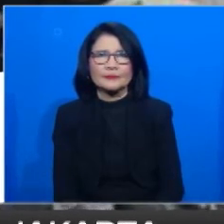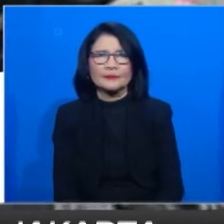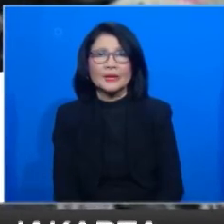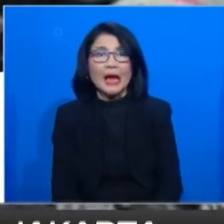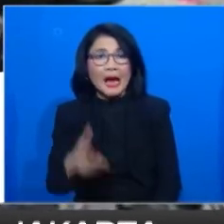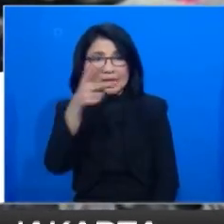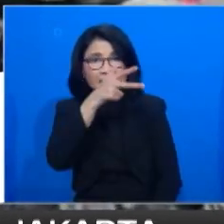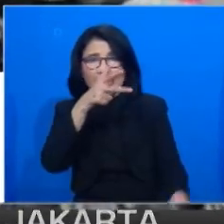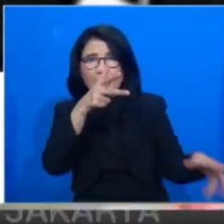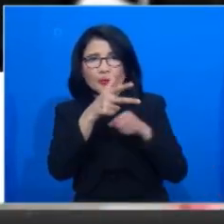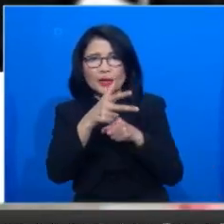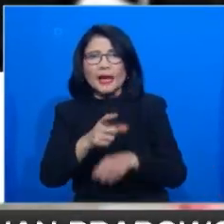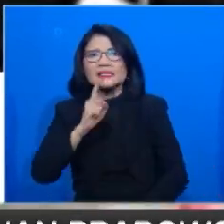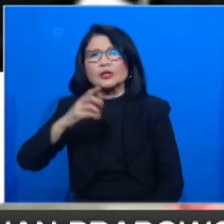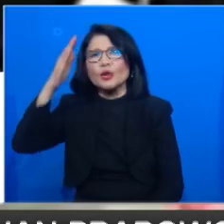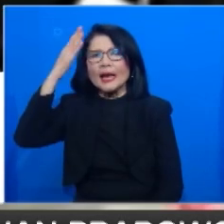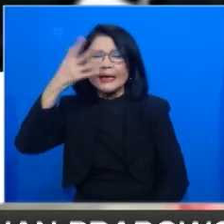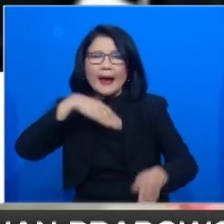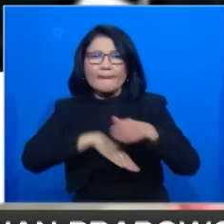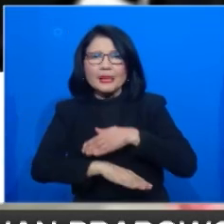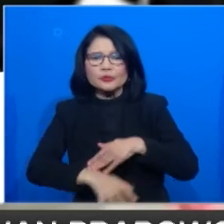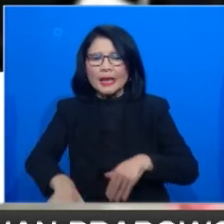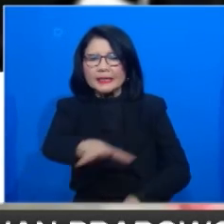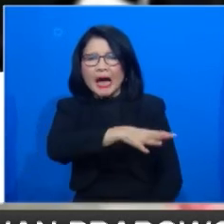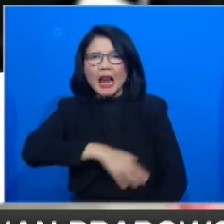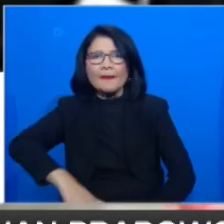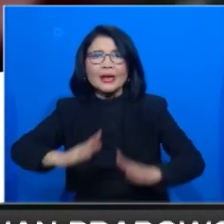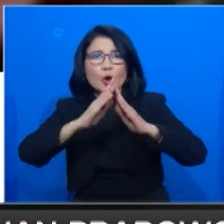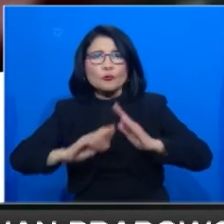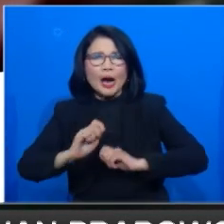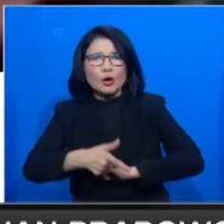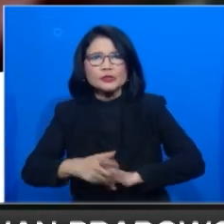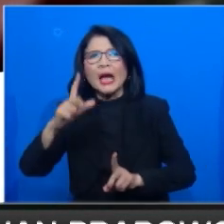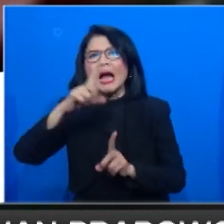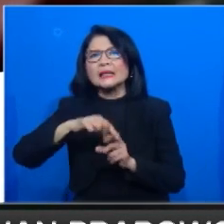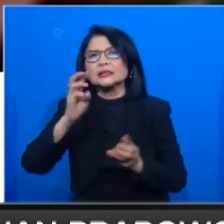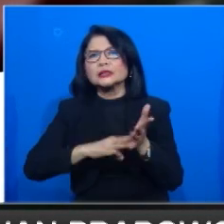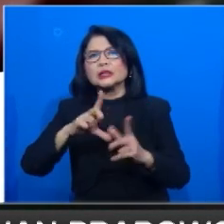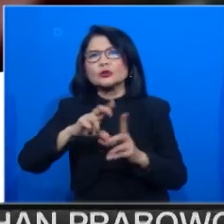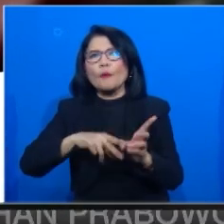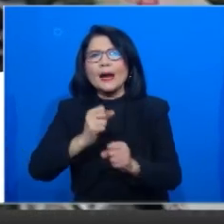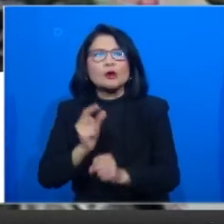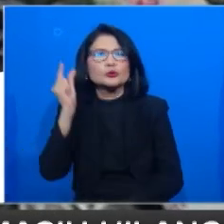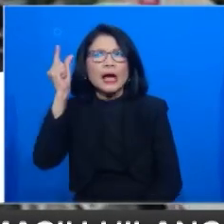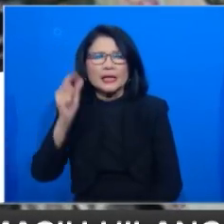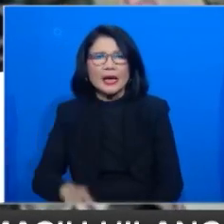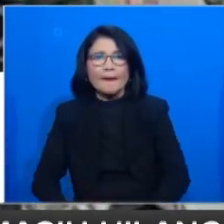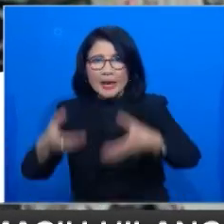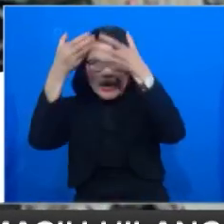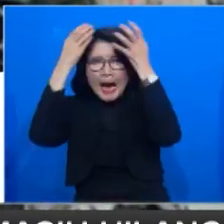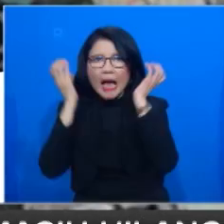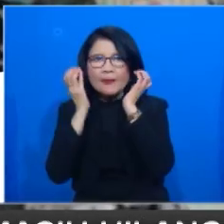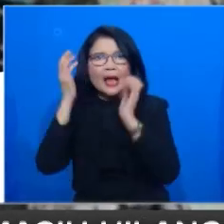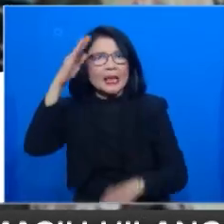CCTV merekam aksi seorang pria masuk ke dalam halaman rumah kos di Jalan Tomang Utara, Jakarta Barat. Dengan mengenakan helm, pria